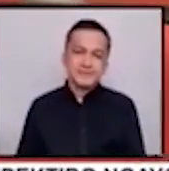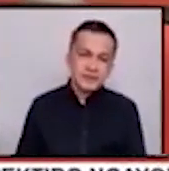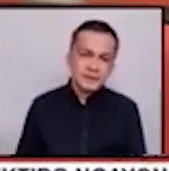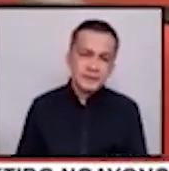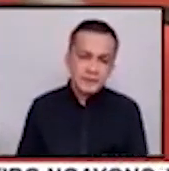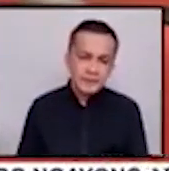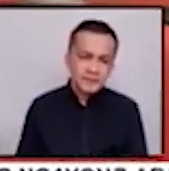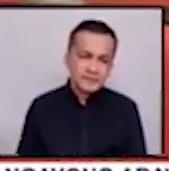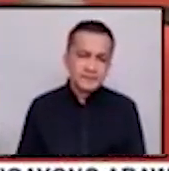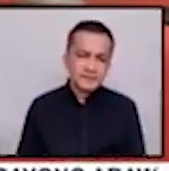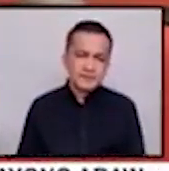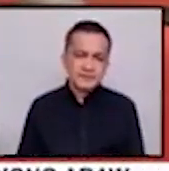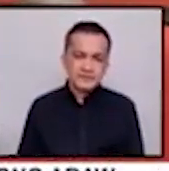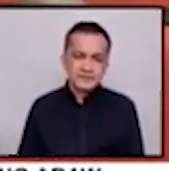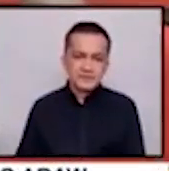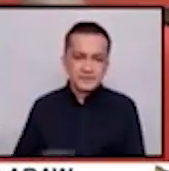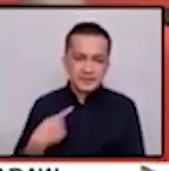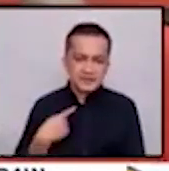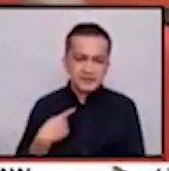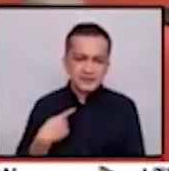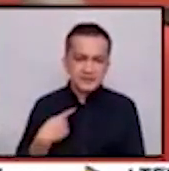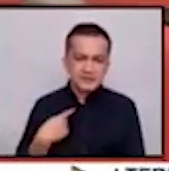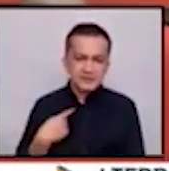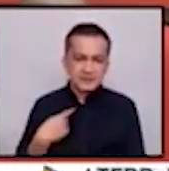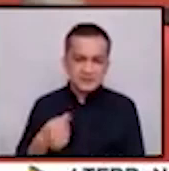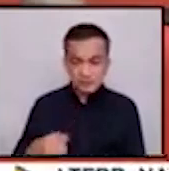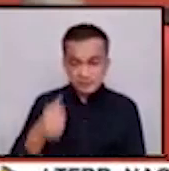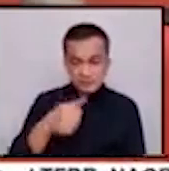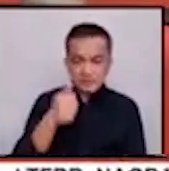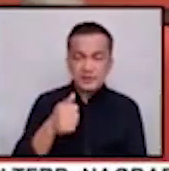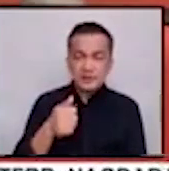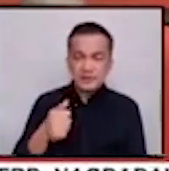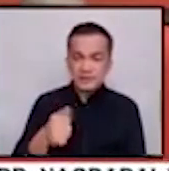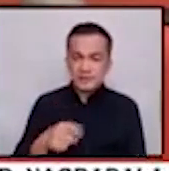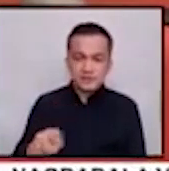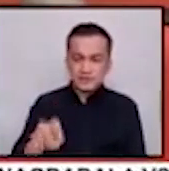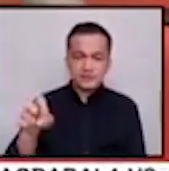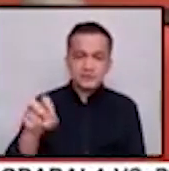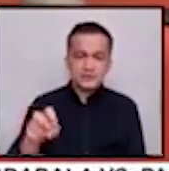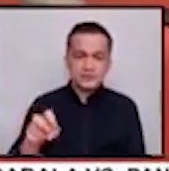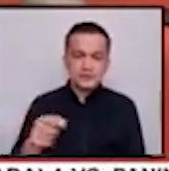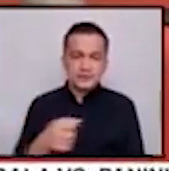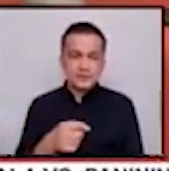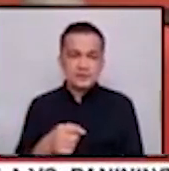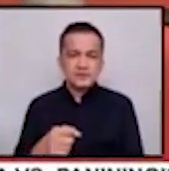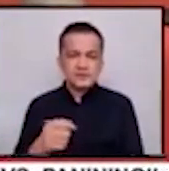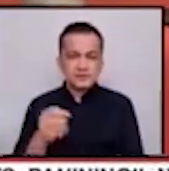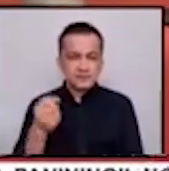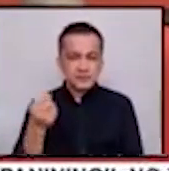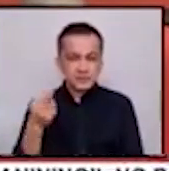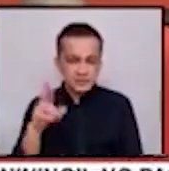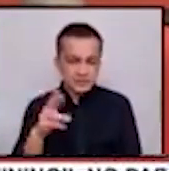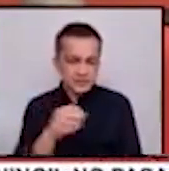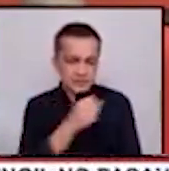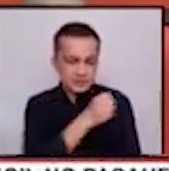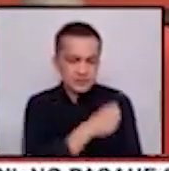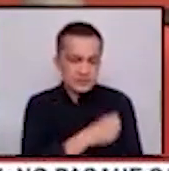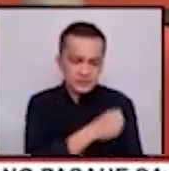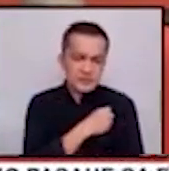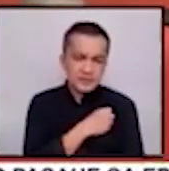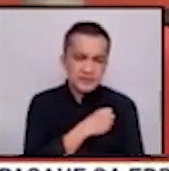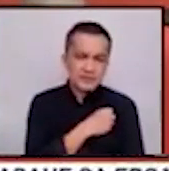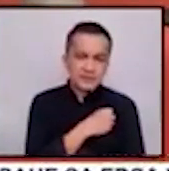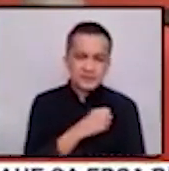magkakaroon po kami ng grand tour with the winners, Mr. Switzerland, Michael Pelletier. So magkakaroon kami ng grand